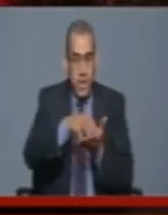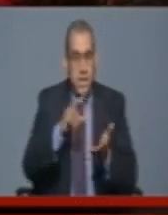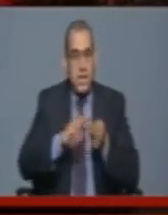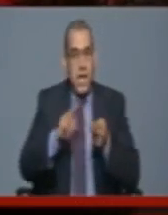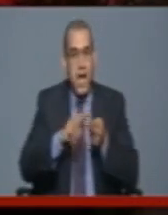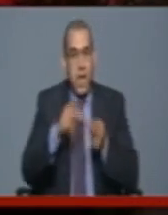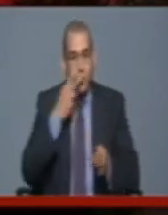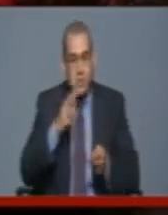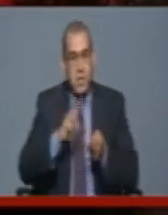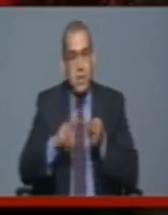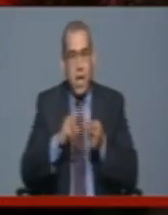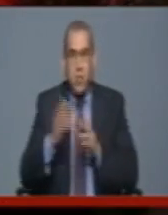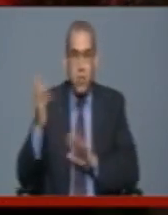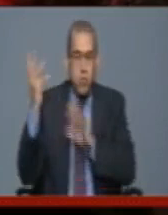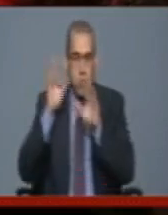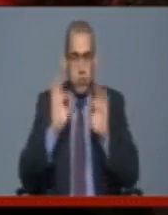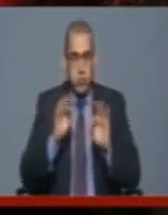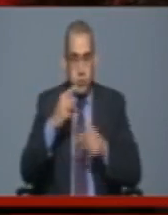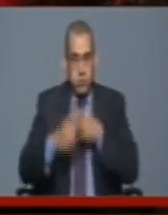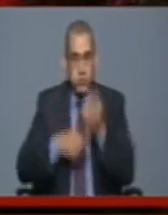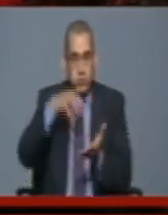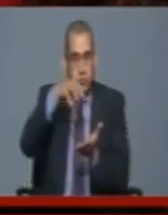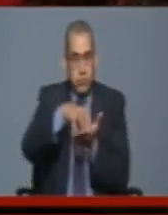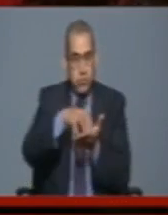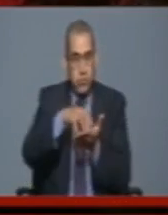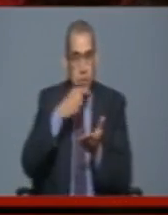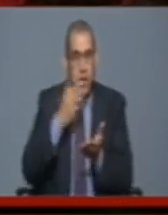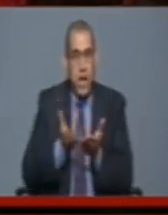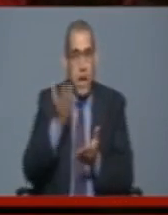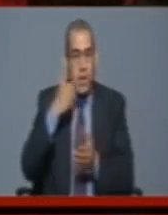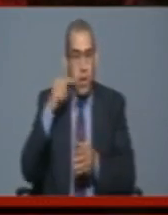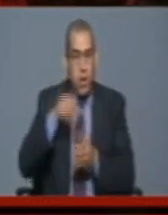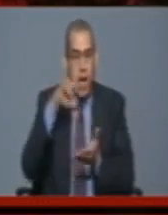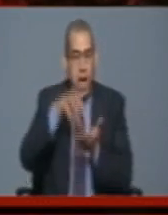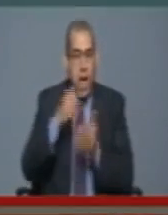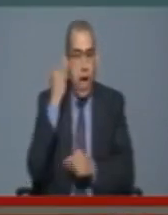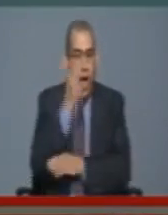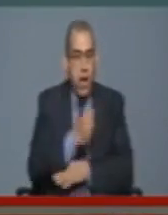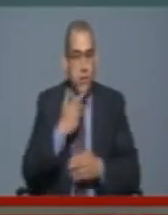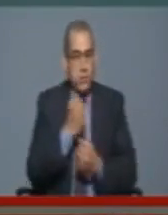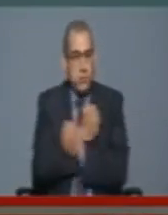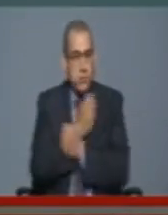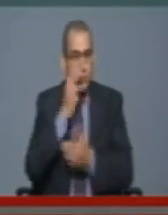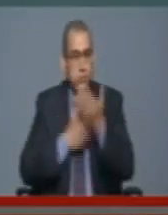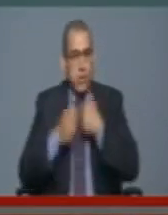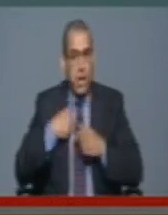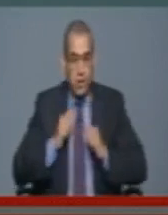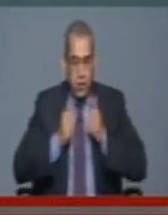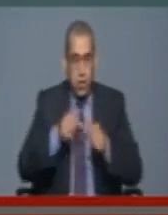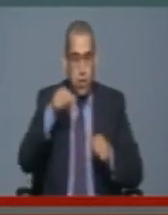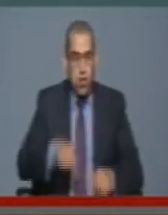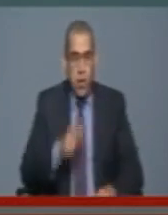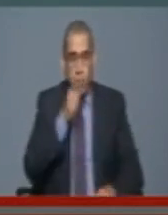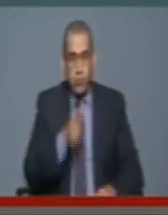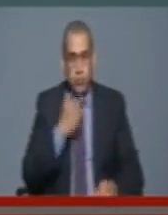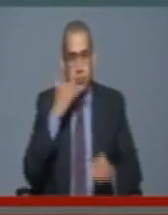سلاما يوما، من مصر النبي إلى أرض الحضارات، جئت اليوم أحمل رسالة